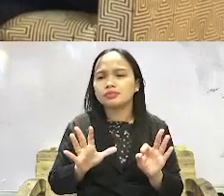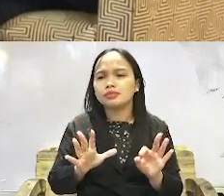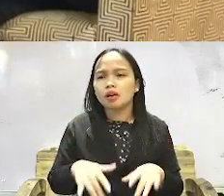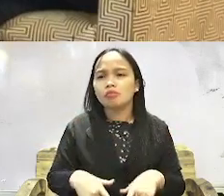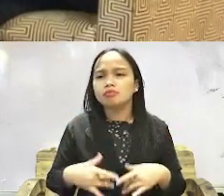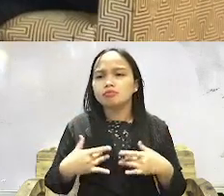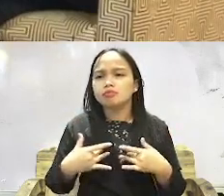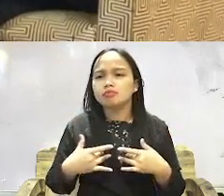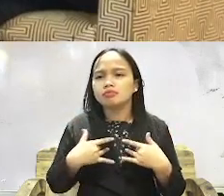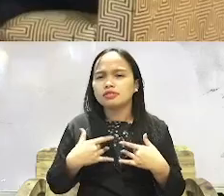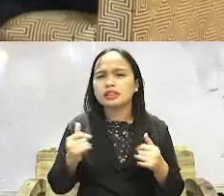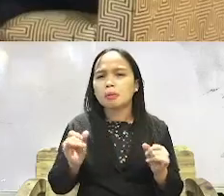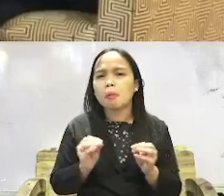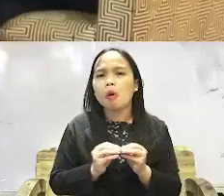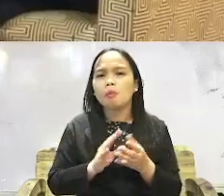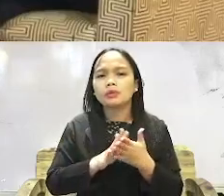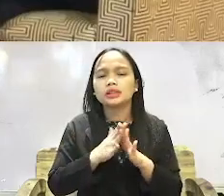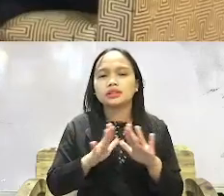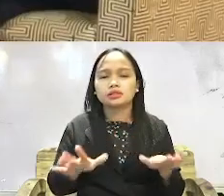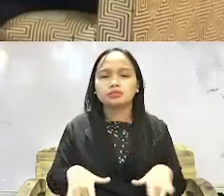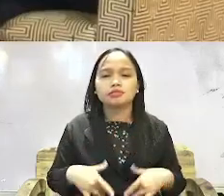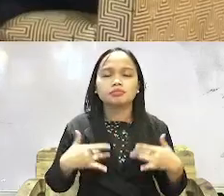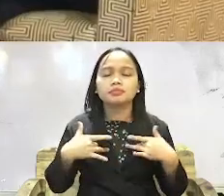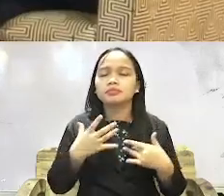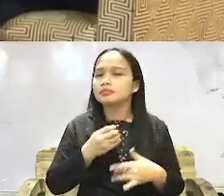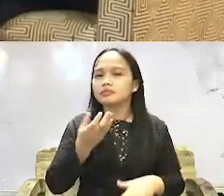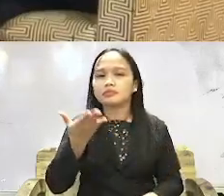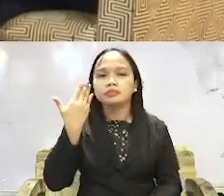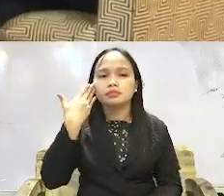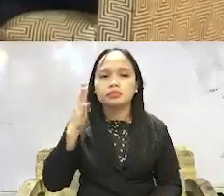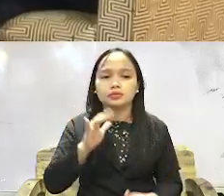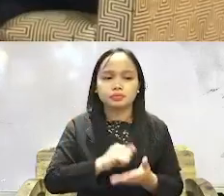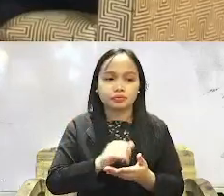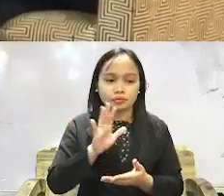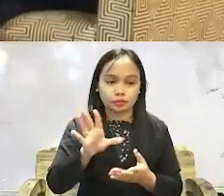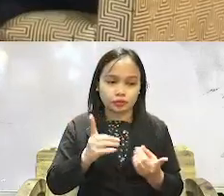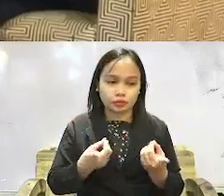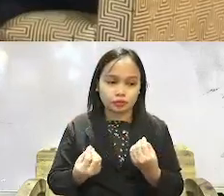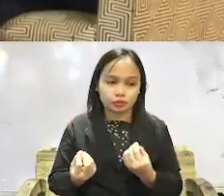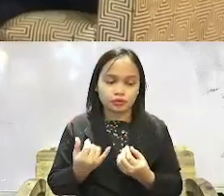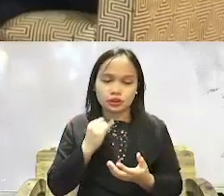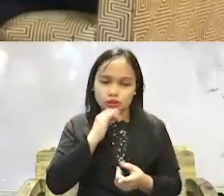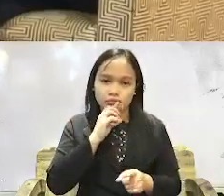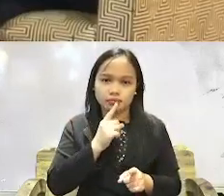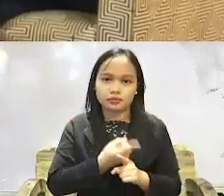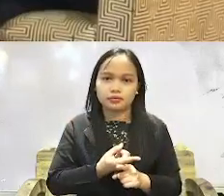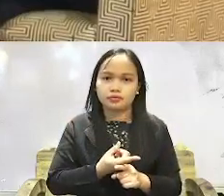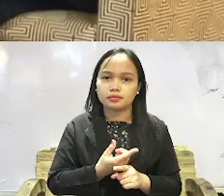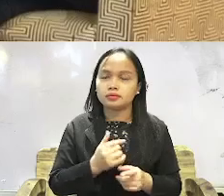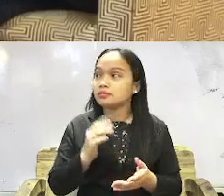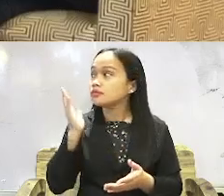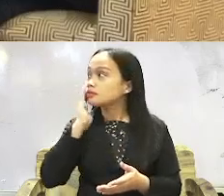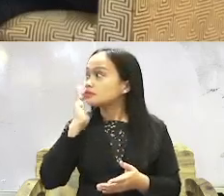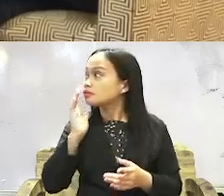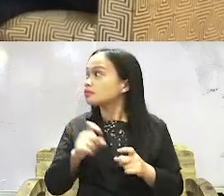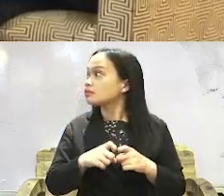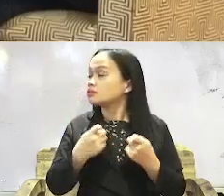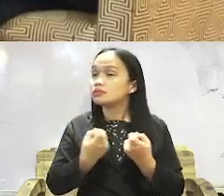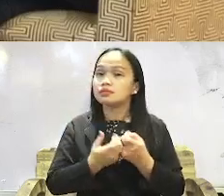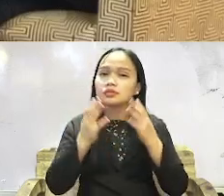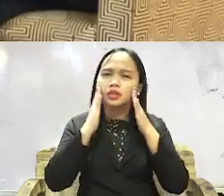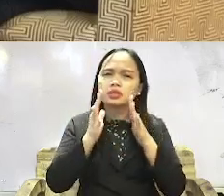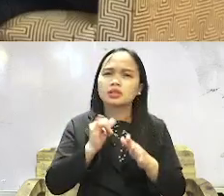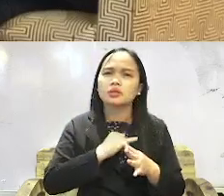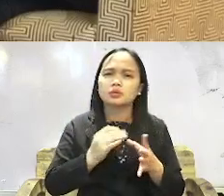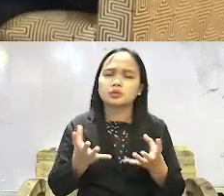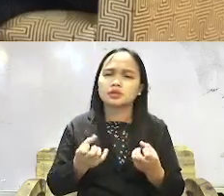pagmamahal ng Diyos, and you know na yung ginagawa mo ay tama. Magiging, tag na ito yung focus, gusto kong sinabi